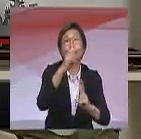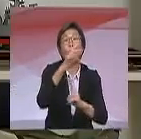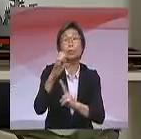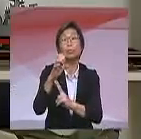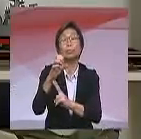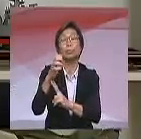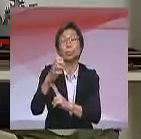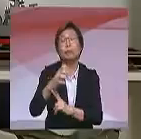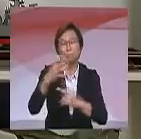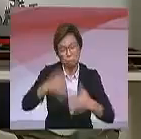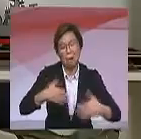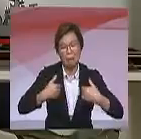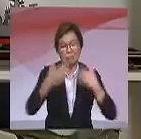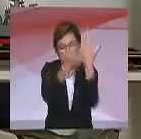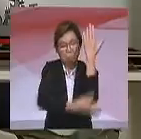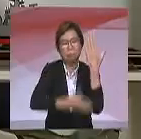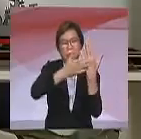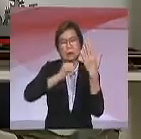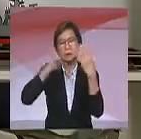seluruh negara yang melibatkan